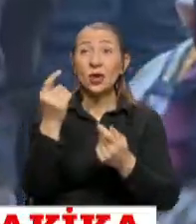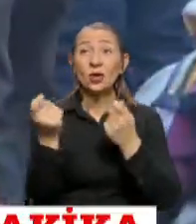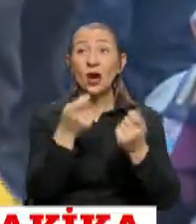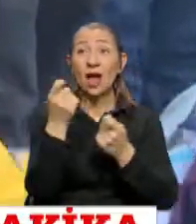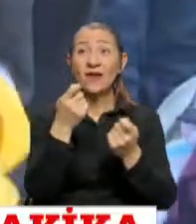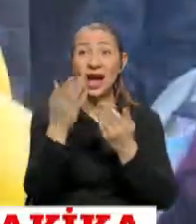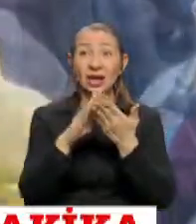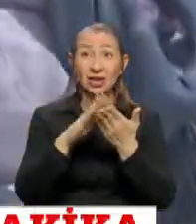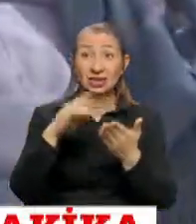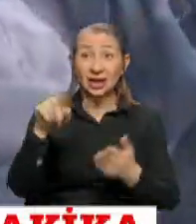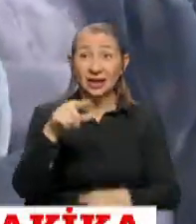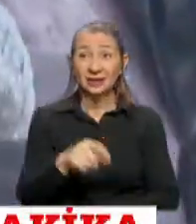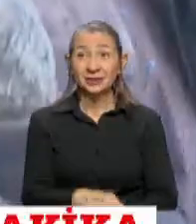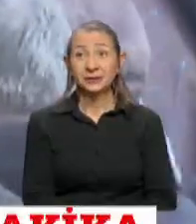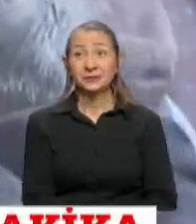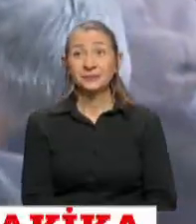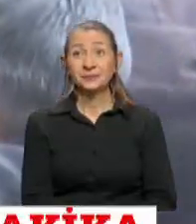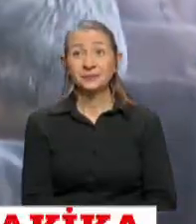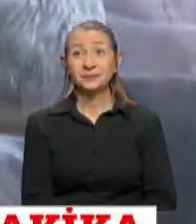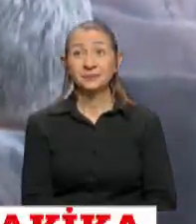görevliler tarafından.